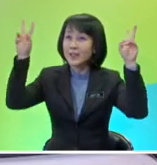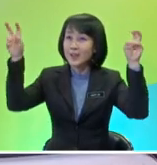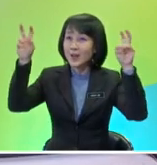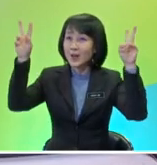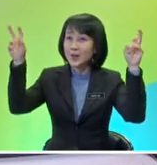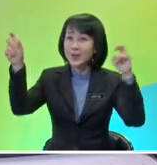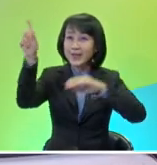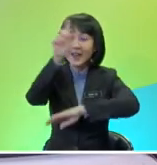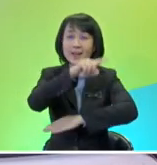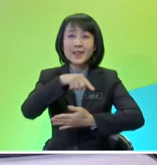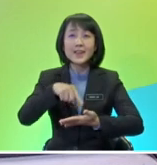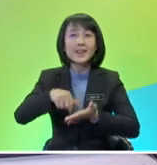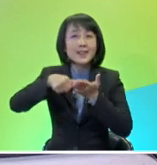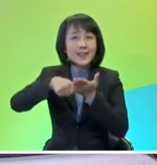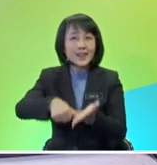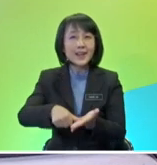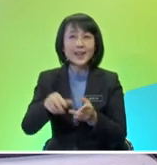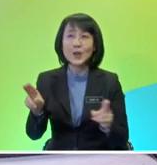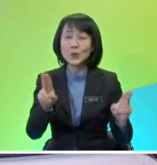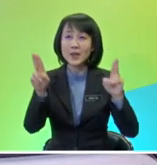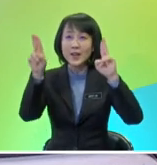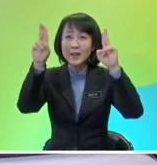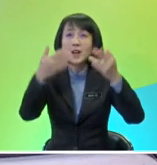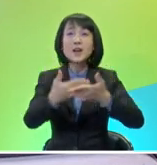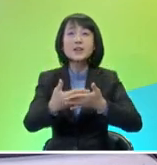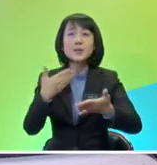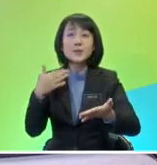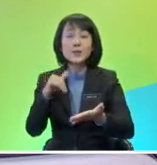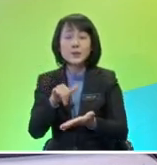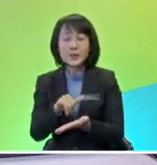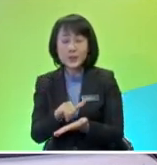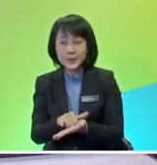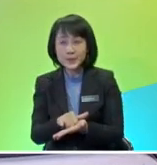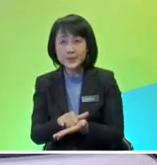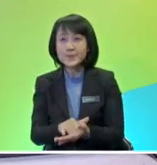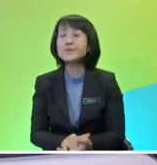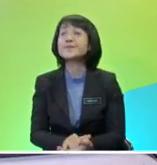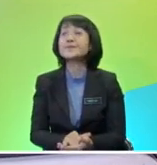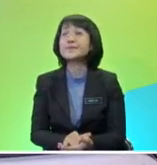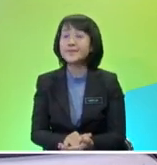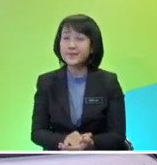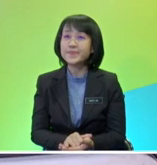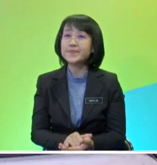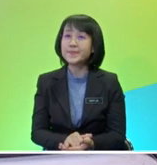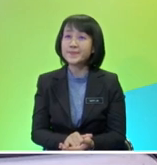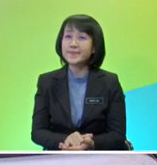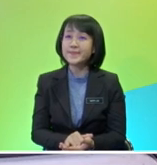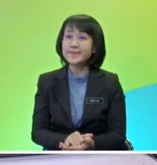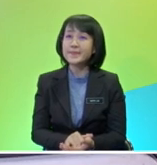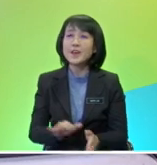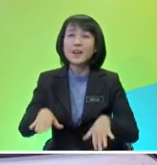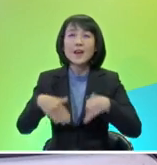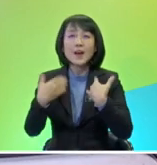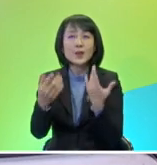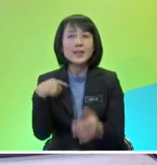ialah tekanan udara. Mm-hmm. Tapi sebelum itu Akmal, saya, dan juga murid-murid yang sedang menonton pada hari ini, bagaimana